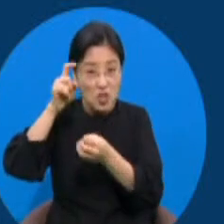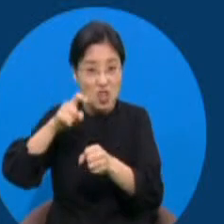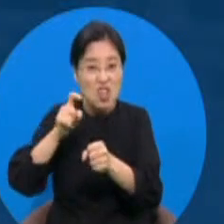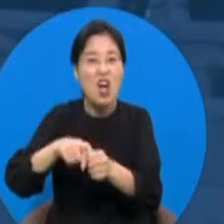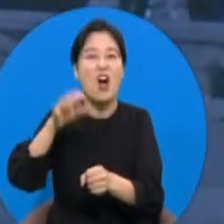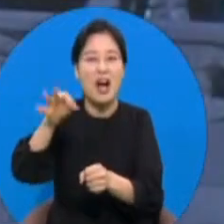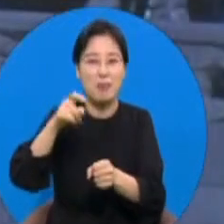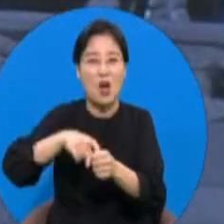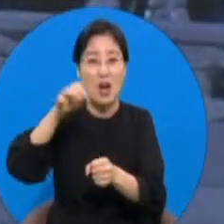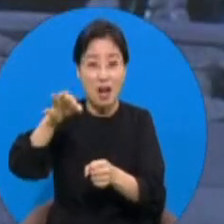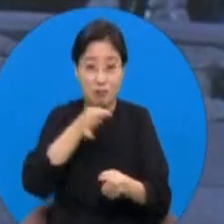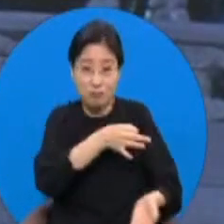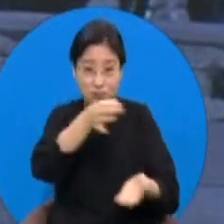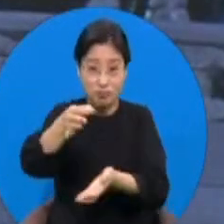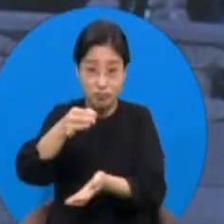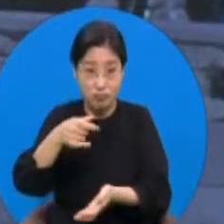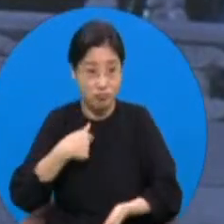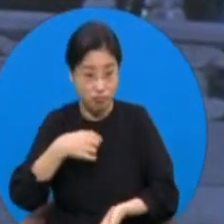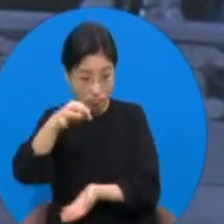자, 그런가 하면 이 김만배